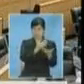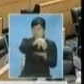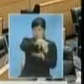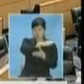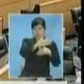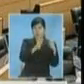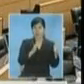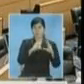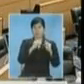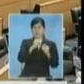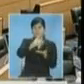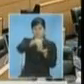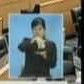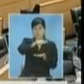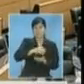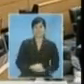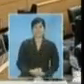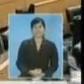ครับ